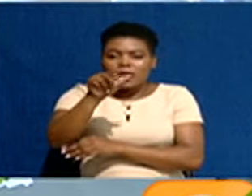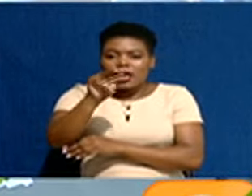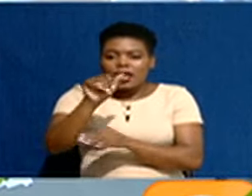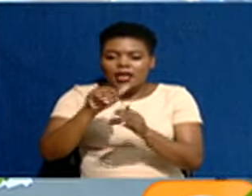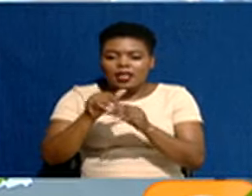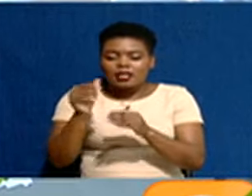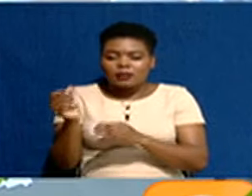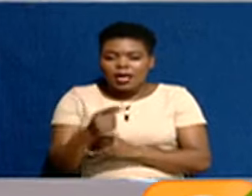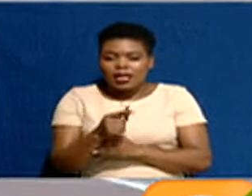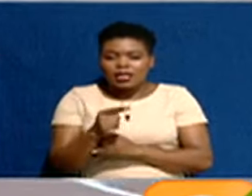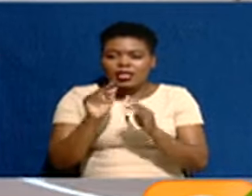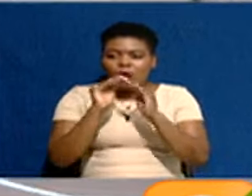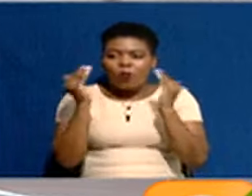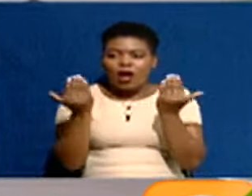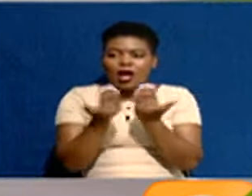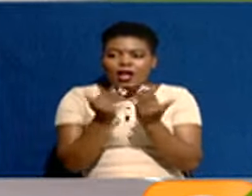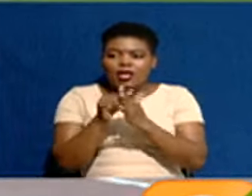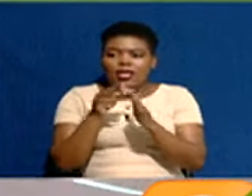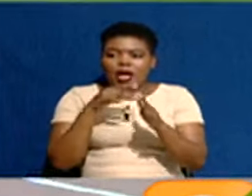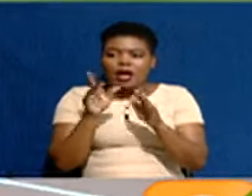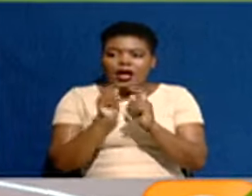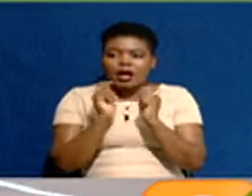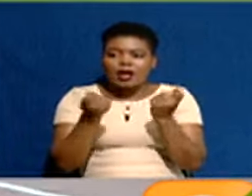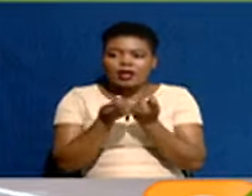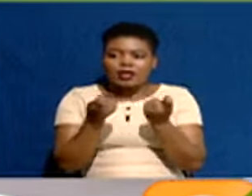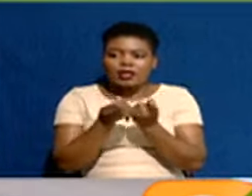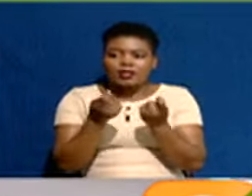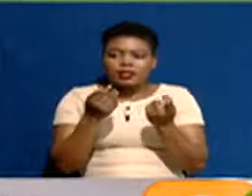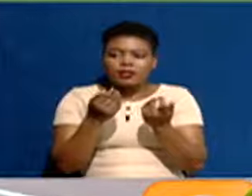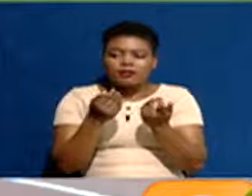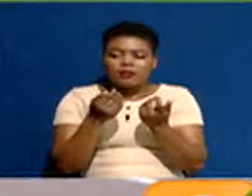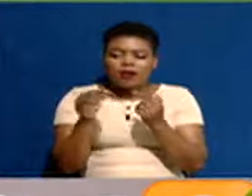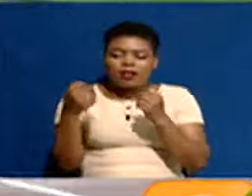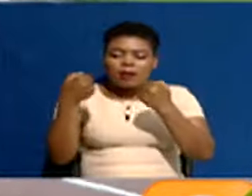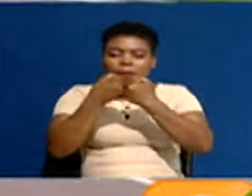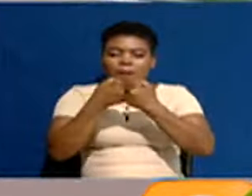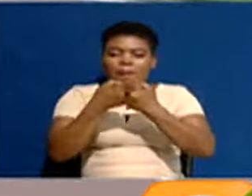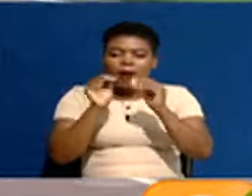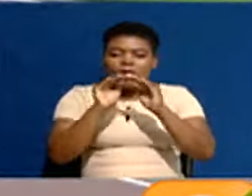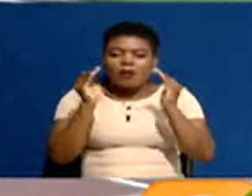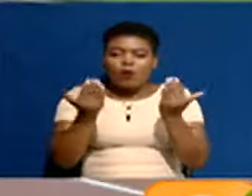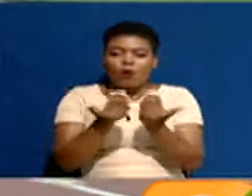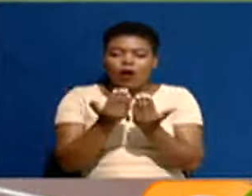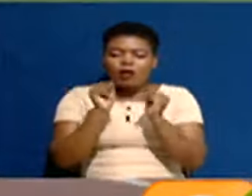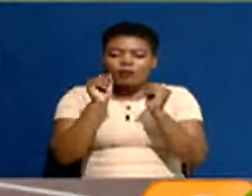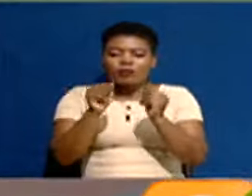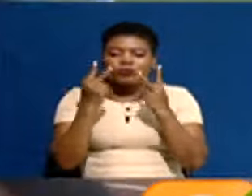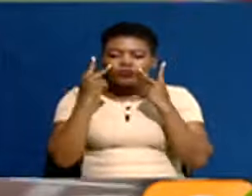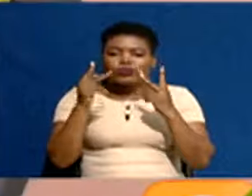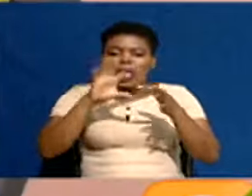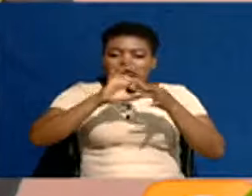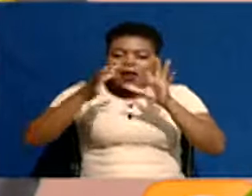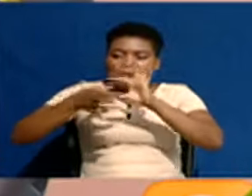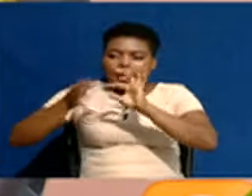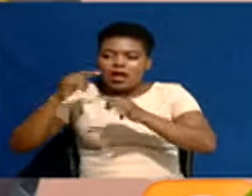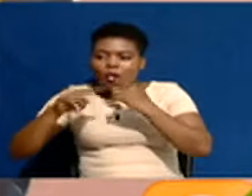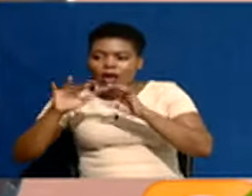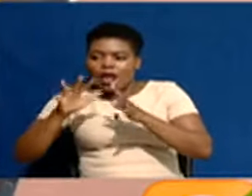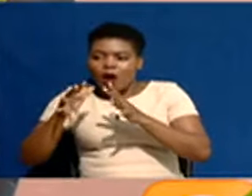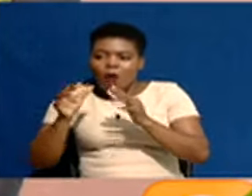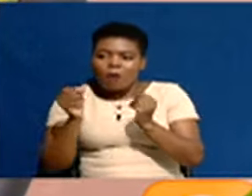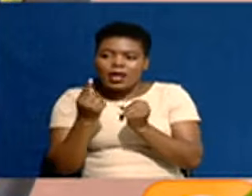huu. Timu hiyo ina kibarua kigumu kwani mashindano ya dunia yatatumika kufuzu mashindano ya Olimpiki ya walemavu mwezi